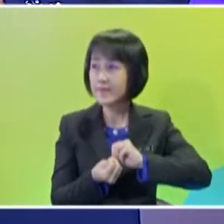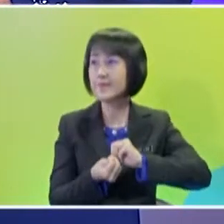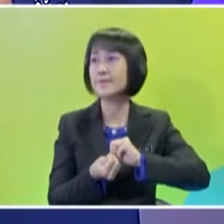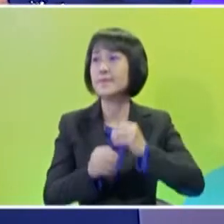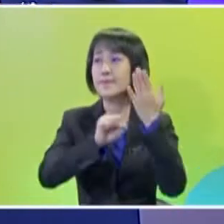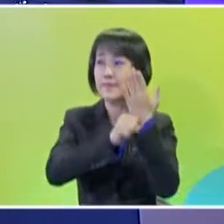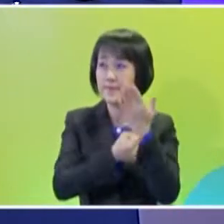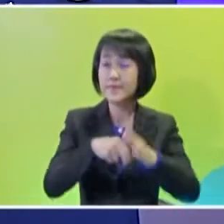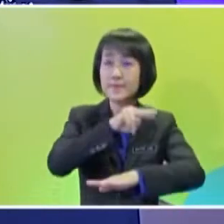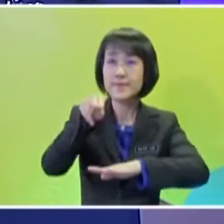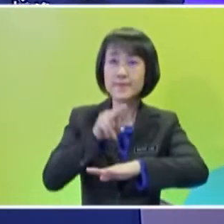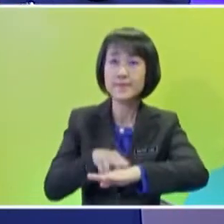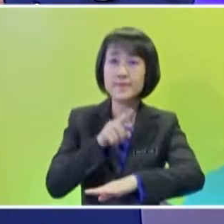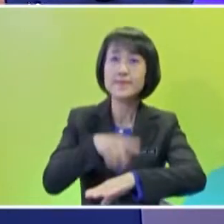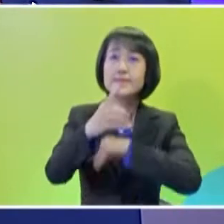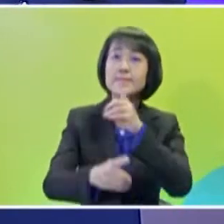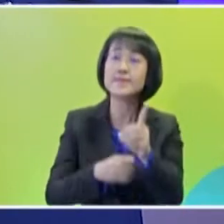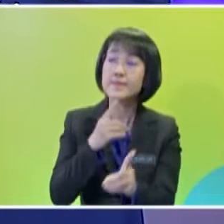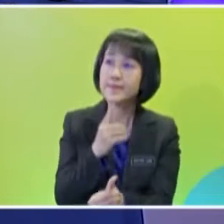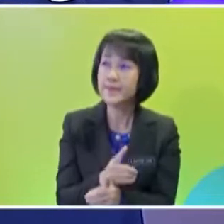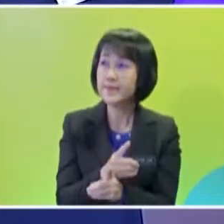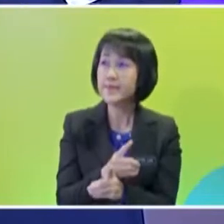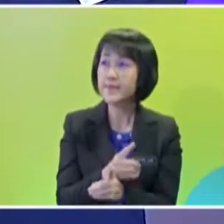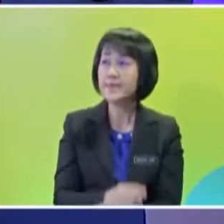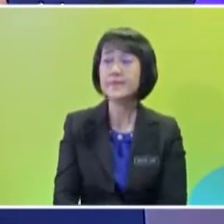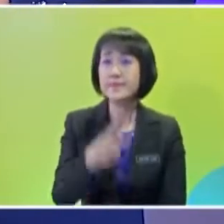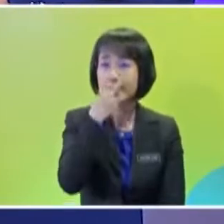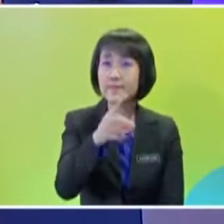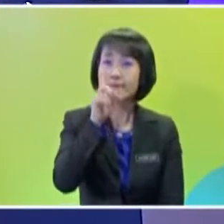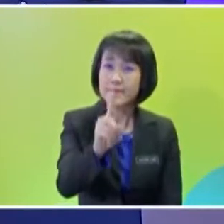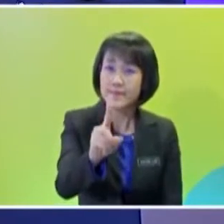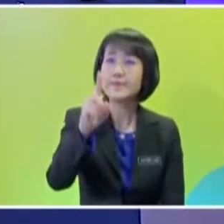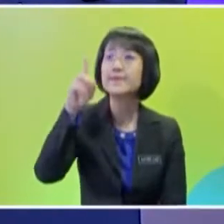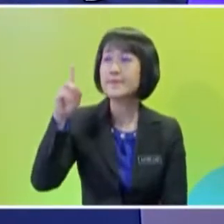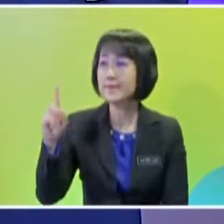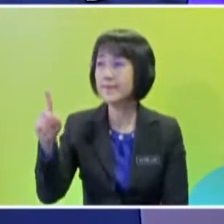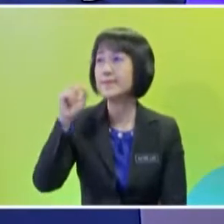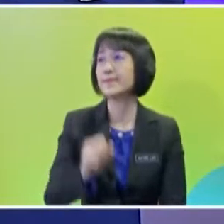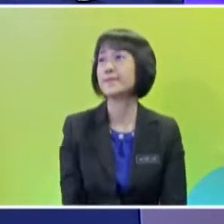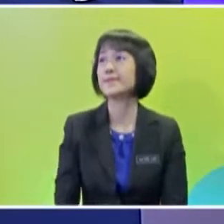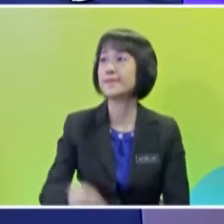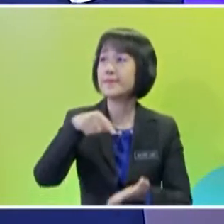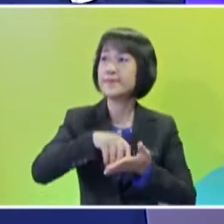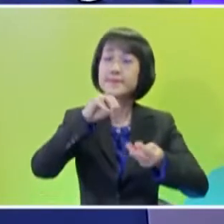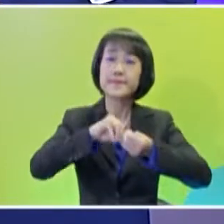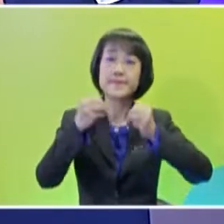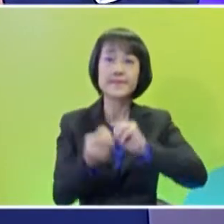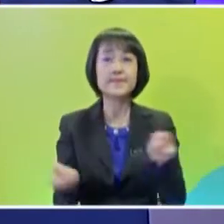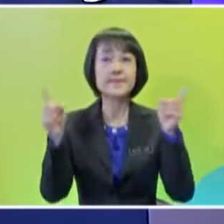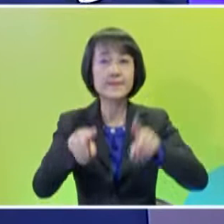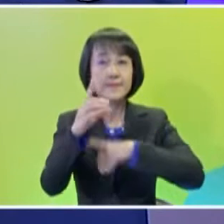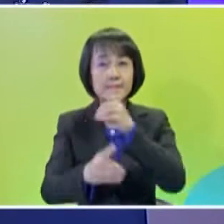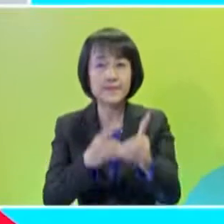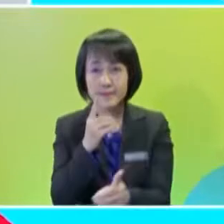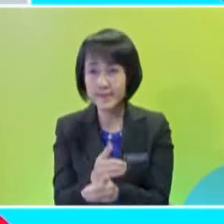sumber smule jadi di dunia Mari kita lihat satu persatu Oke ini adalah krisis yang berlaku di dunia lah